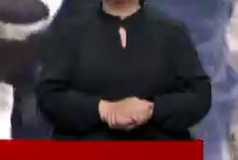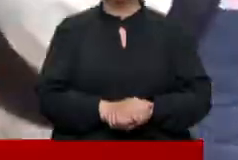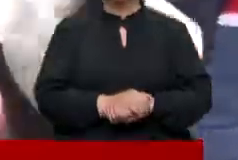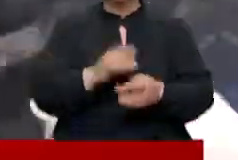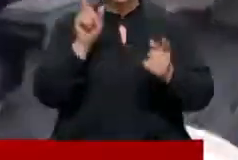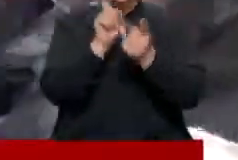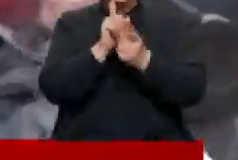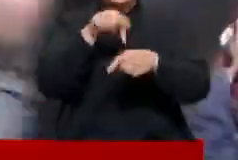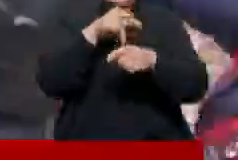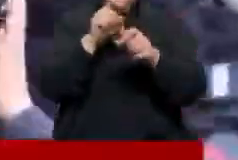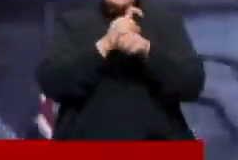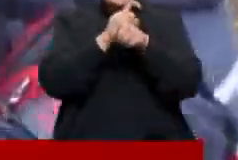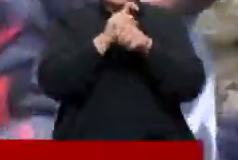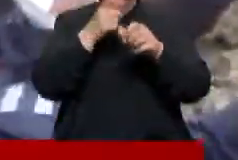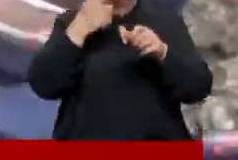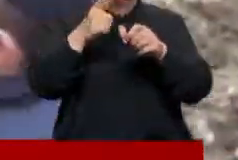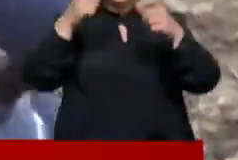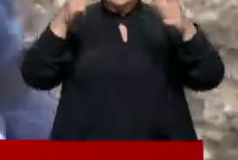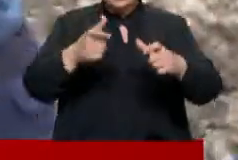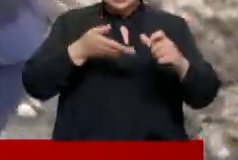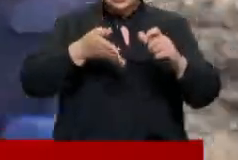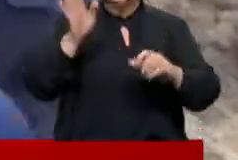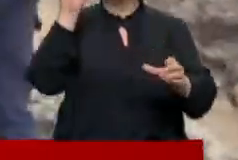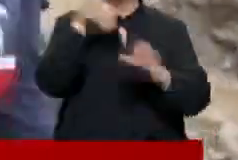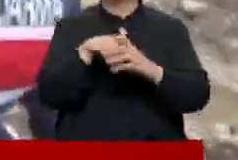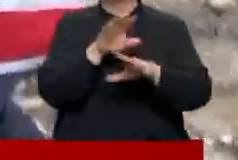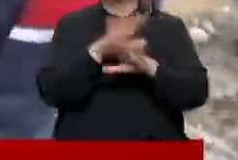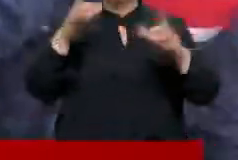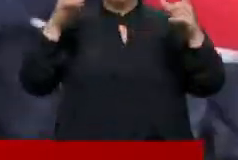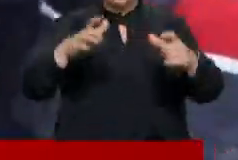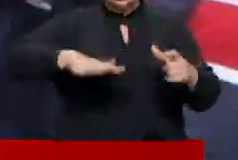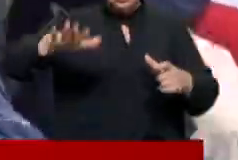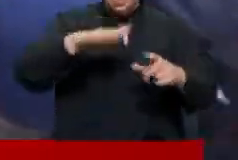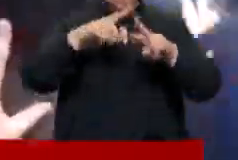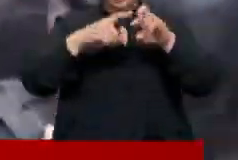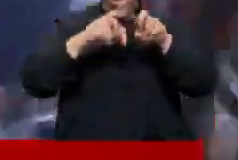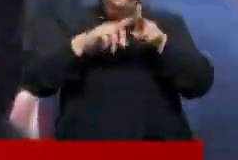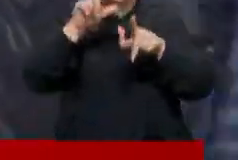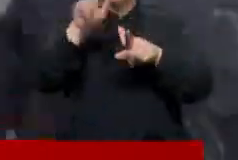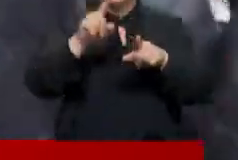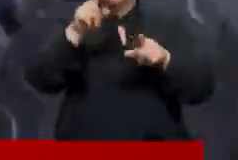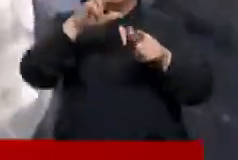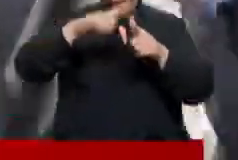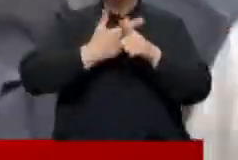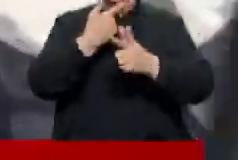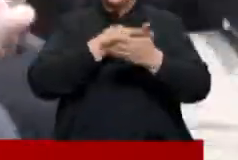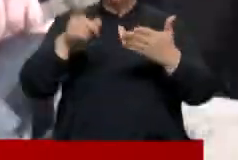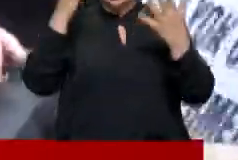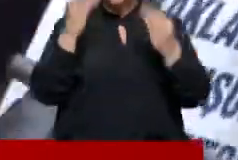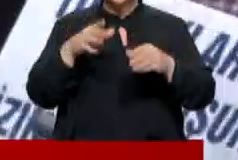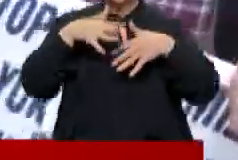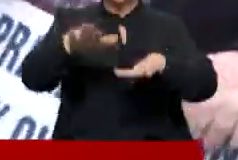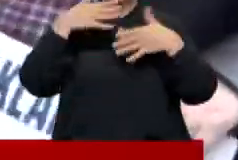durdurmalıyız. Kısa süreli gerginlik köylülerin şantiye alanından ayrılmasıyla son buldu. Bölgedekiler ve Araklı platformu üyeleri proje iptal edilinceye